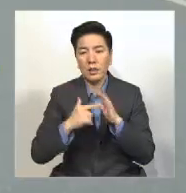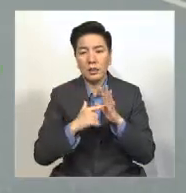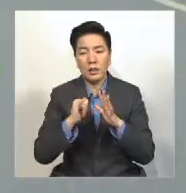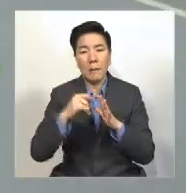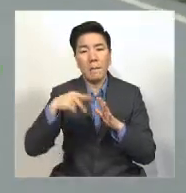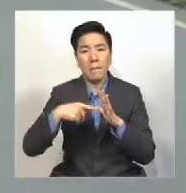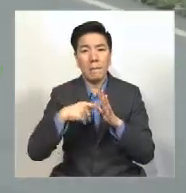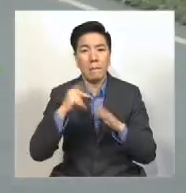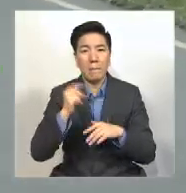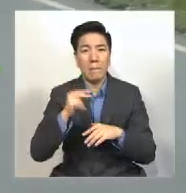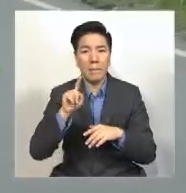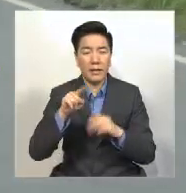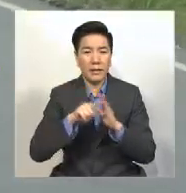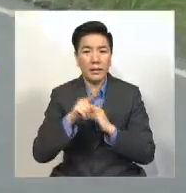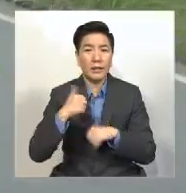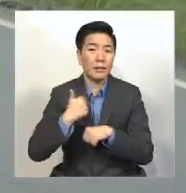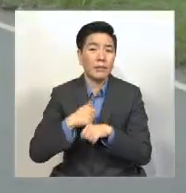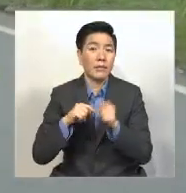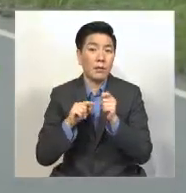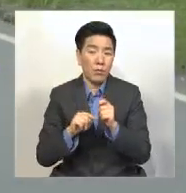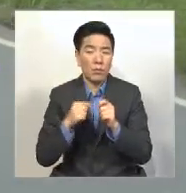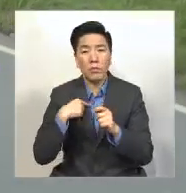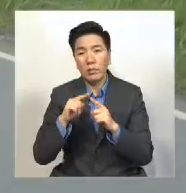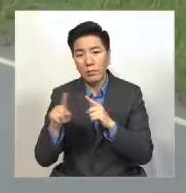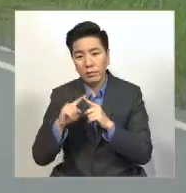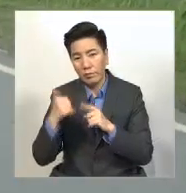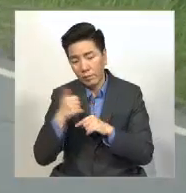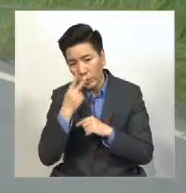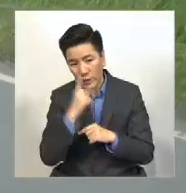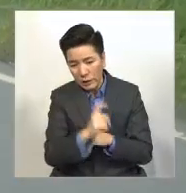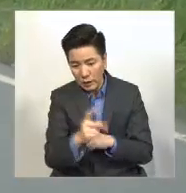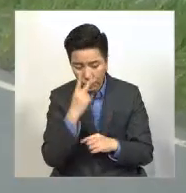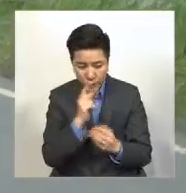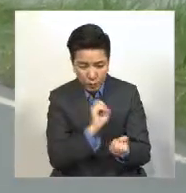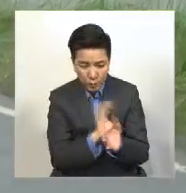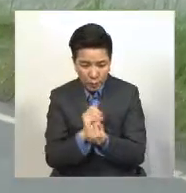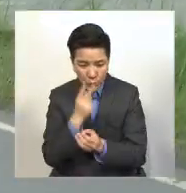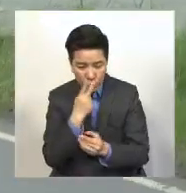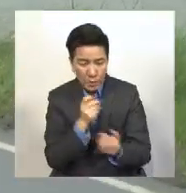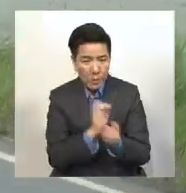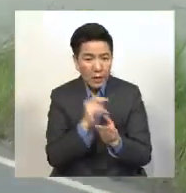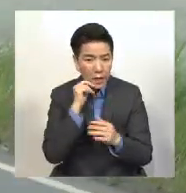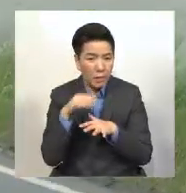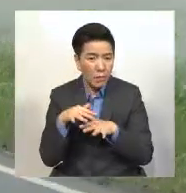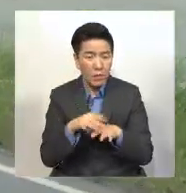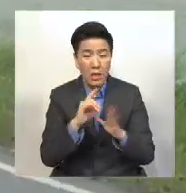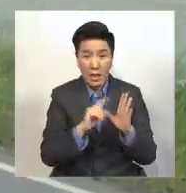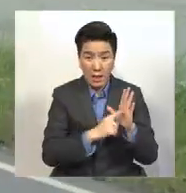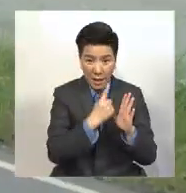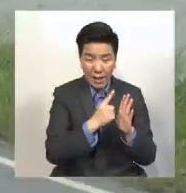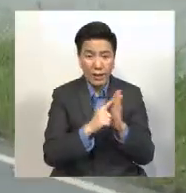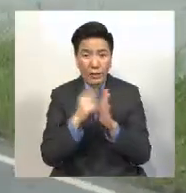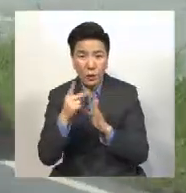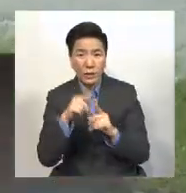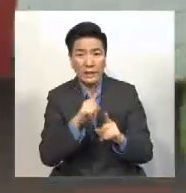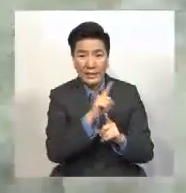ฒน์ตั้งหลักนายกเทศมนตรีตำบลขวาวก็ได้ลงพื้นที่สำรวจความเสียหายหลังจากได้รับผลกระทบจากมวลน้ำระลอกแรกจ